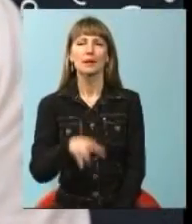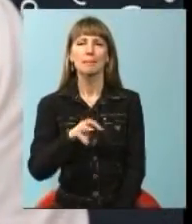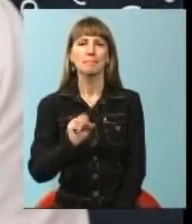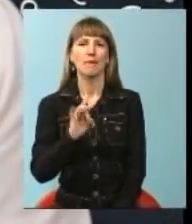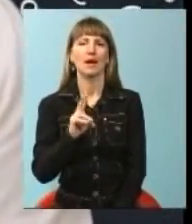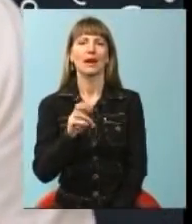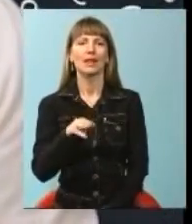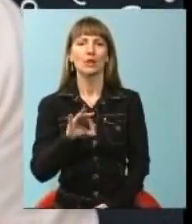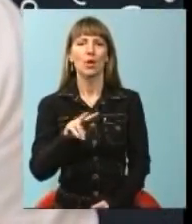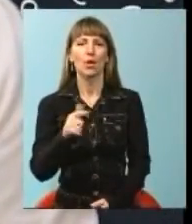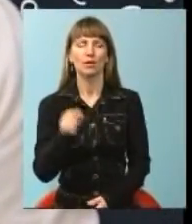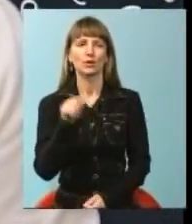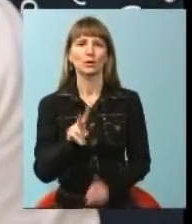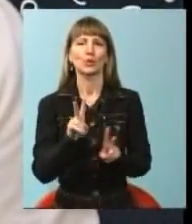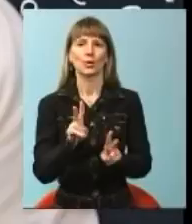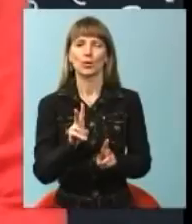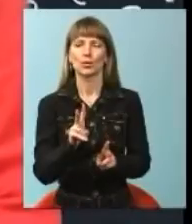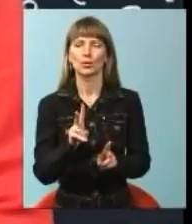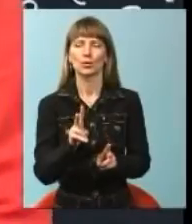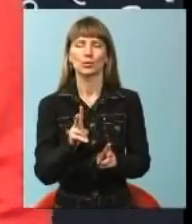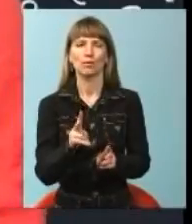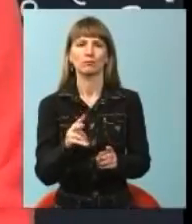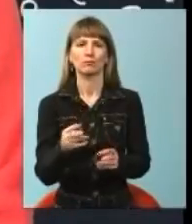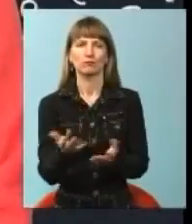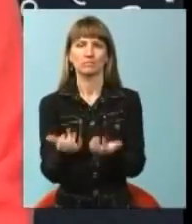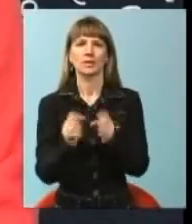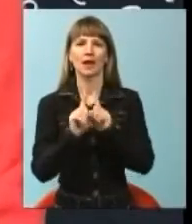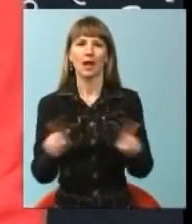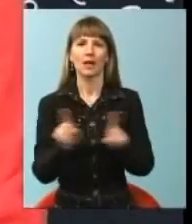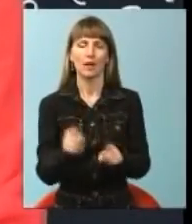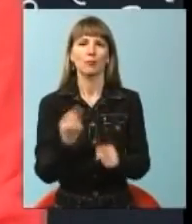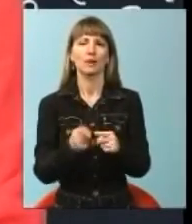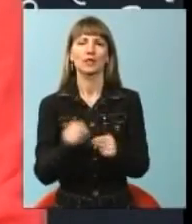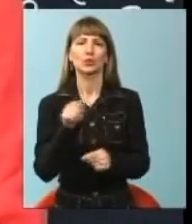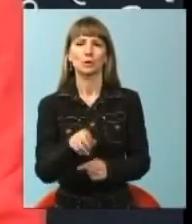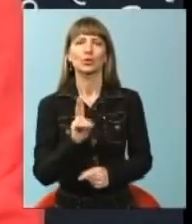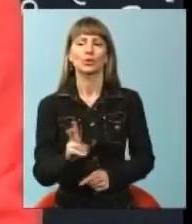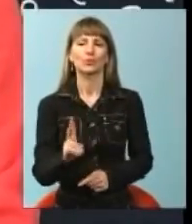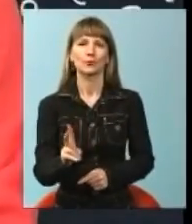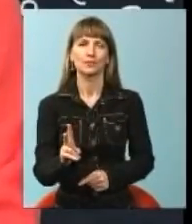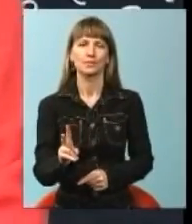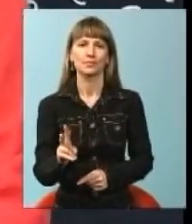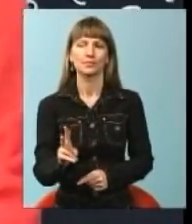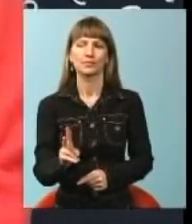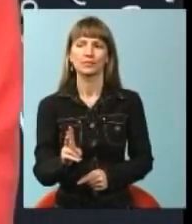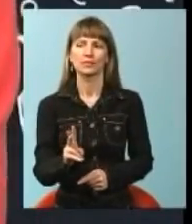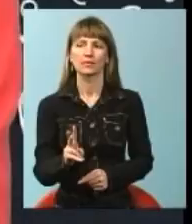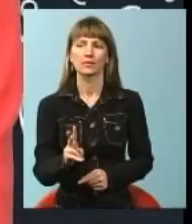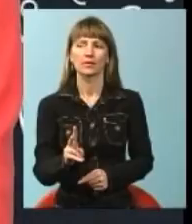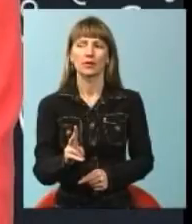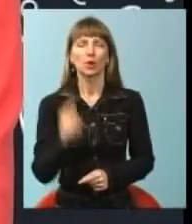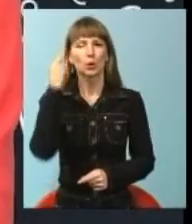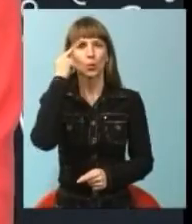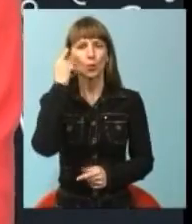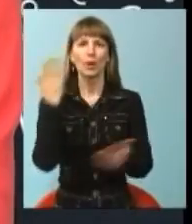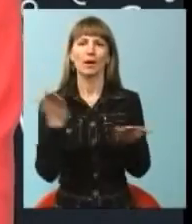Маркетолог – это тот, кто создает рекламу. Маркетолог – это тот, кто планирует, какая будет